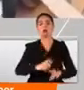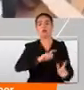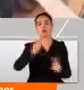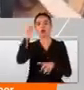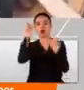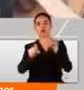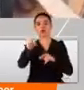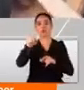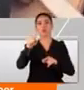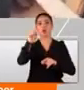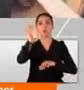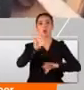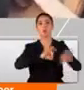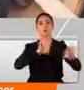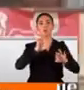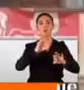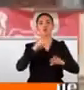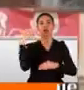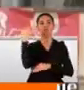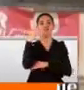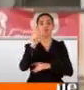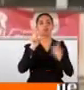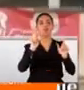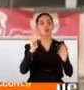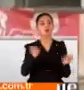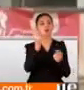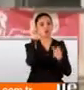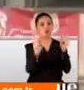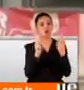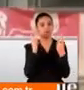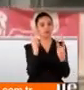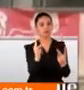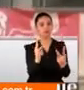Onlar müteahhit firmanın sigortalı çalışanları.